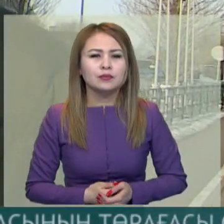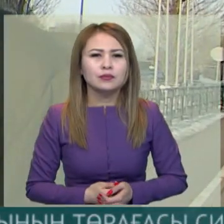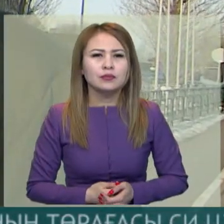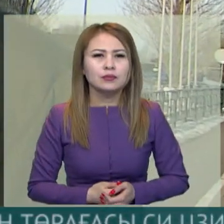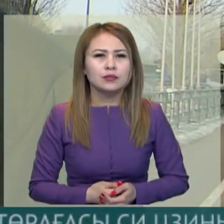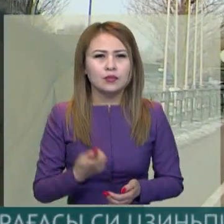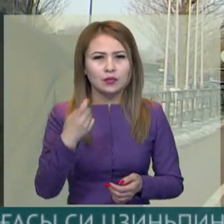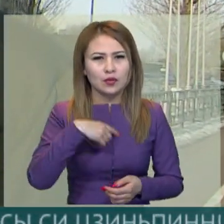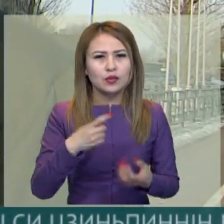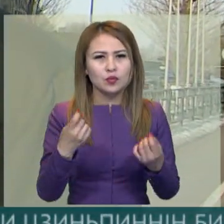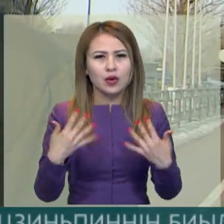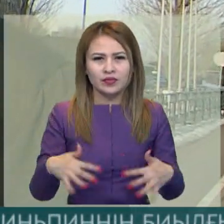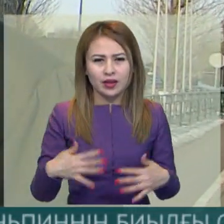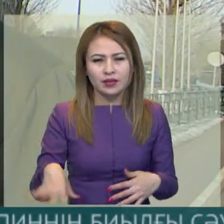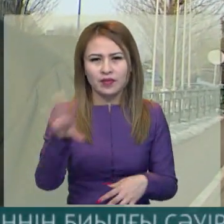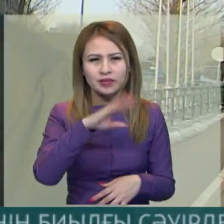толқу үстіндеміз.